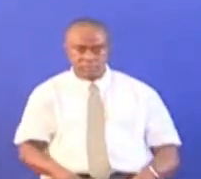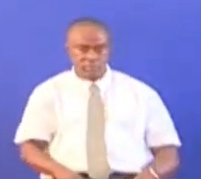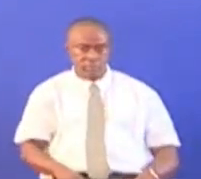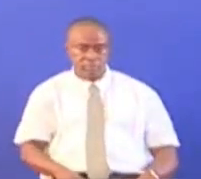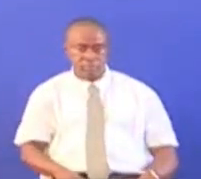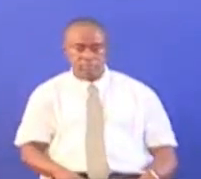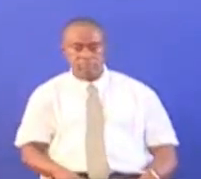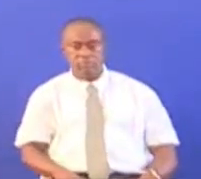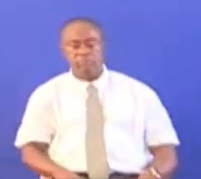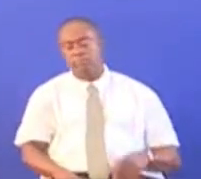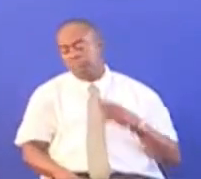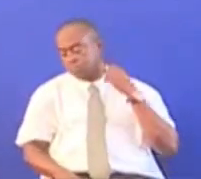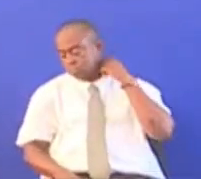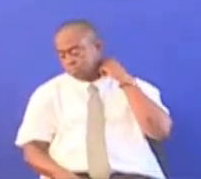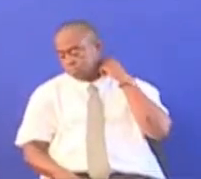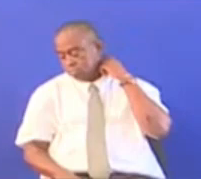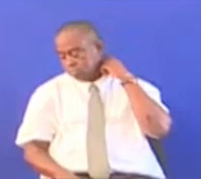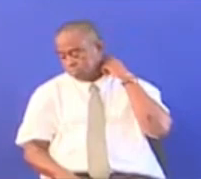Mheshimiwa mwenyekiti,